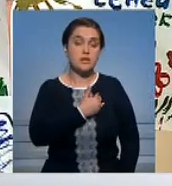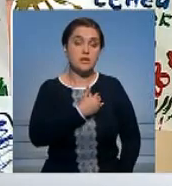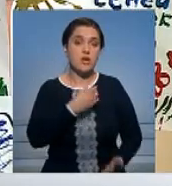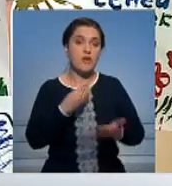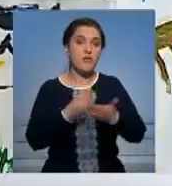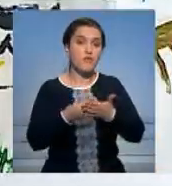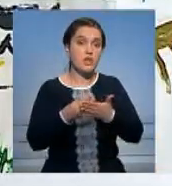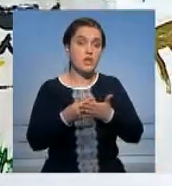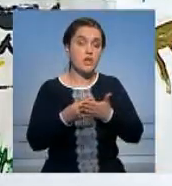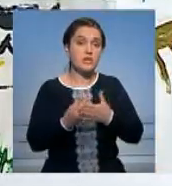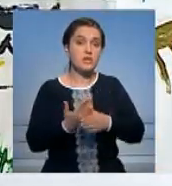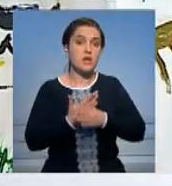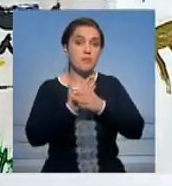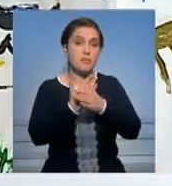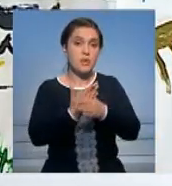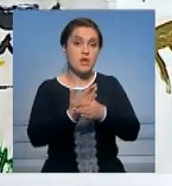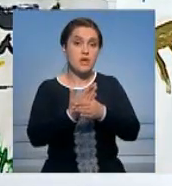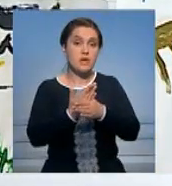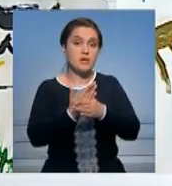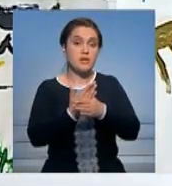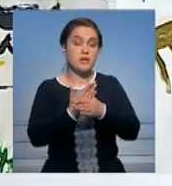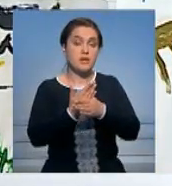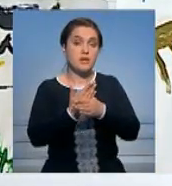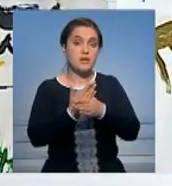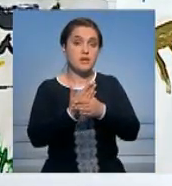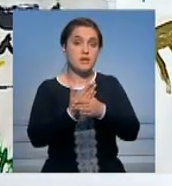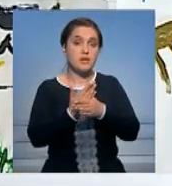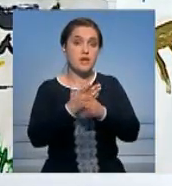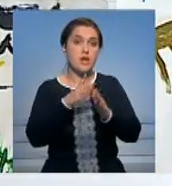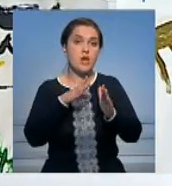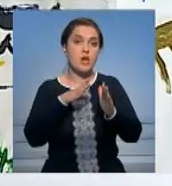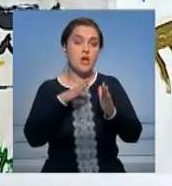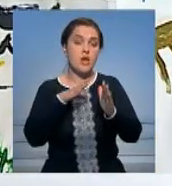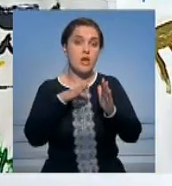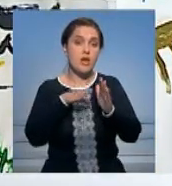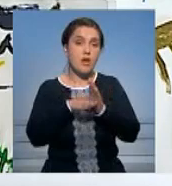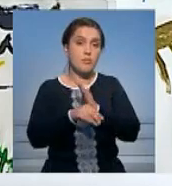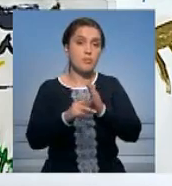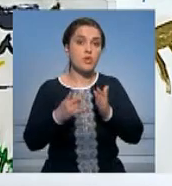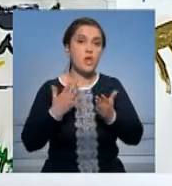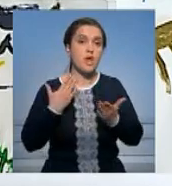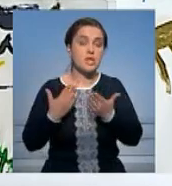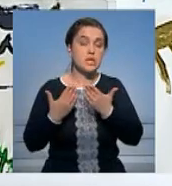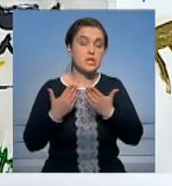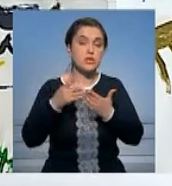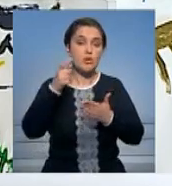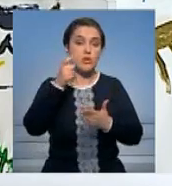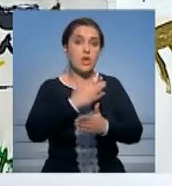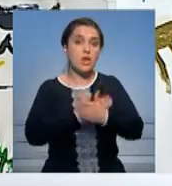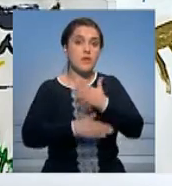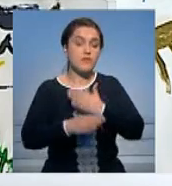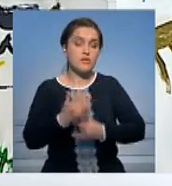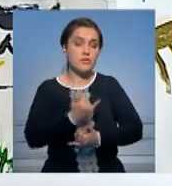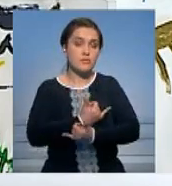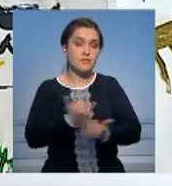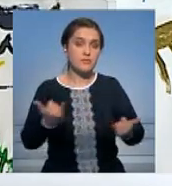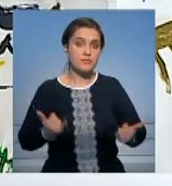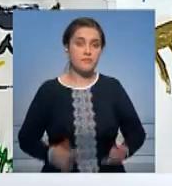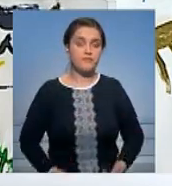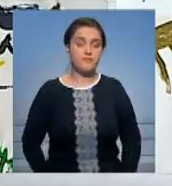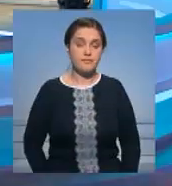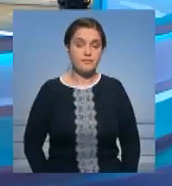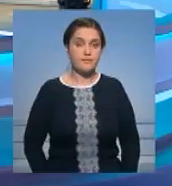финансовую поддержку оказать. Развитость государства, как я отметил, измеряется прежде всего отношением к такого рода людям с ограниченными возможностями.